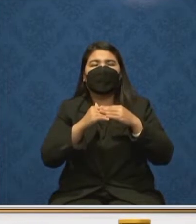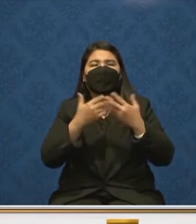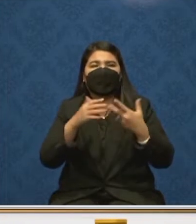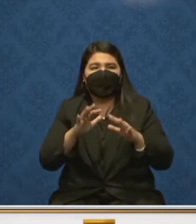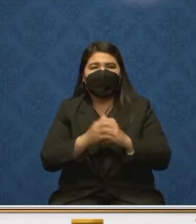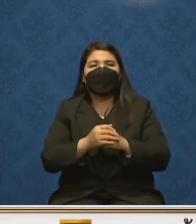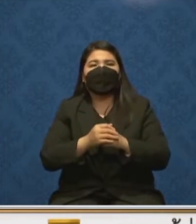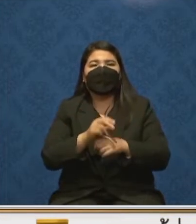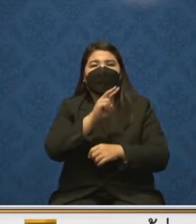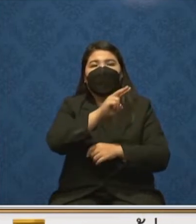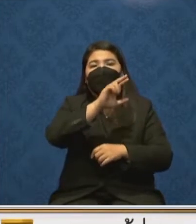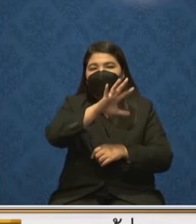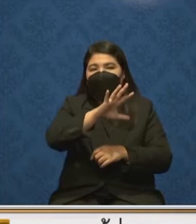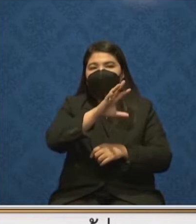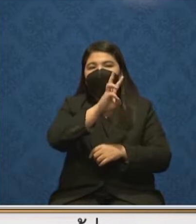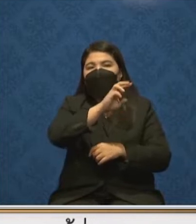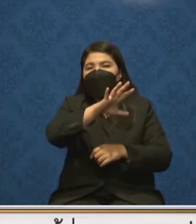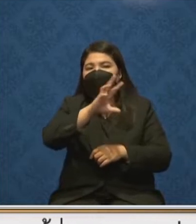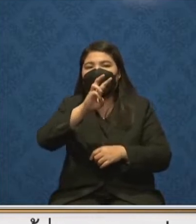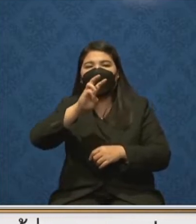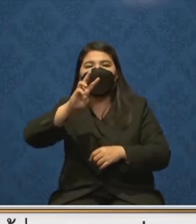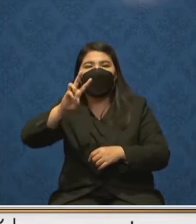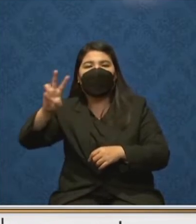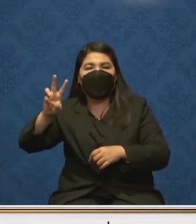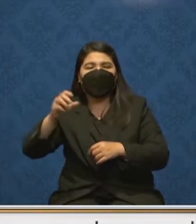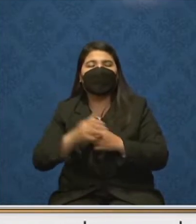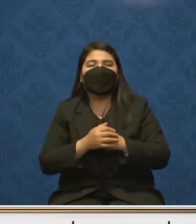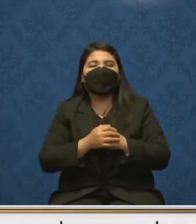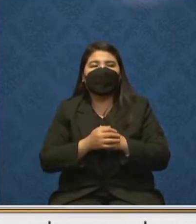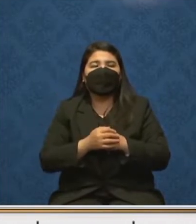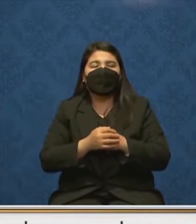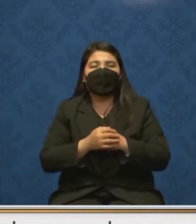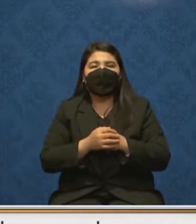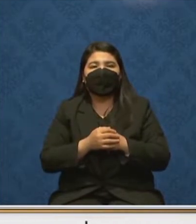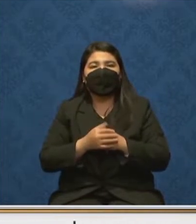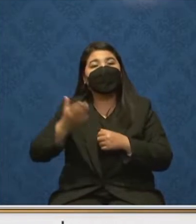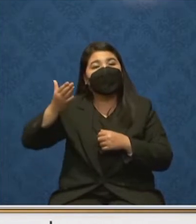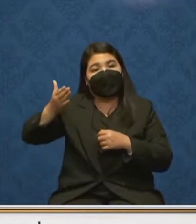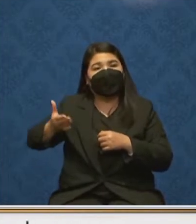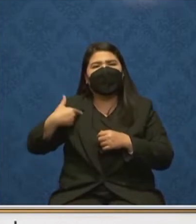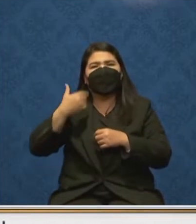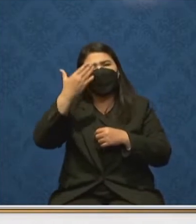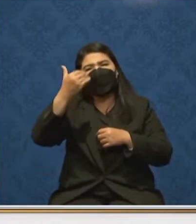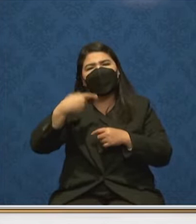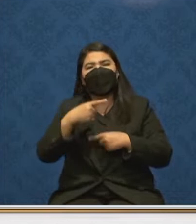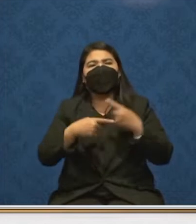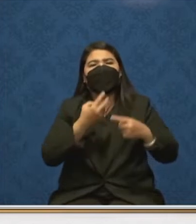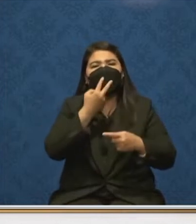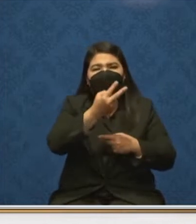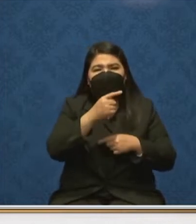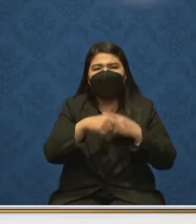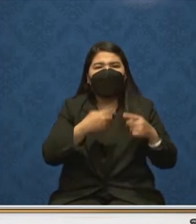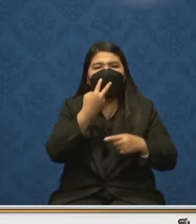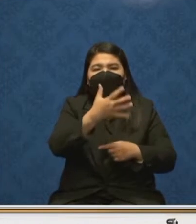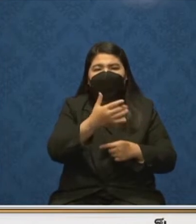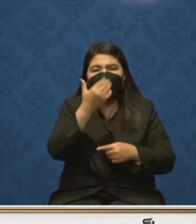ปี ทั้งป 6.05 แล้วกปี 6.06นี่ค่ ที่นายกบอกวาทราไมไมปีดู ทำไมไมปดูก็ดู ดู